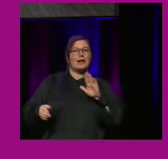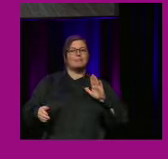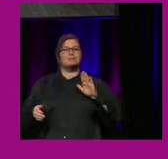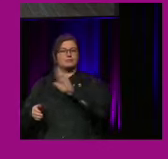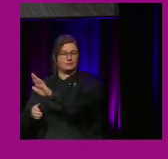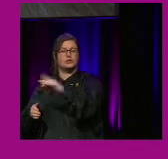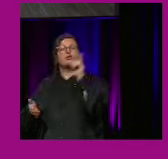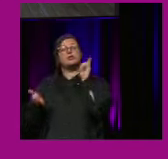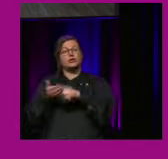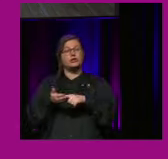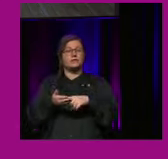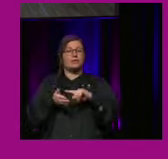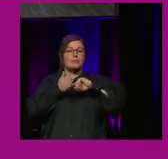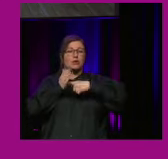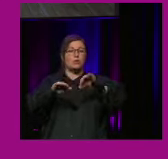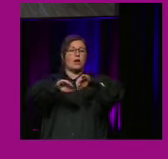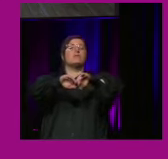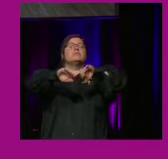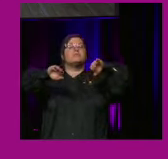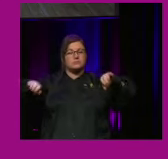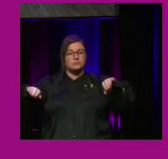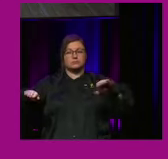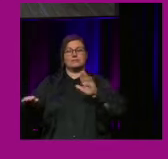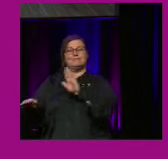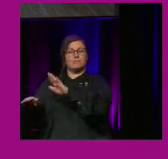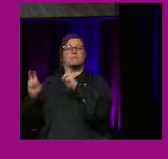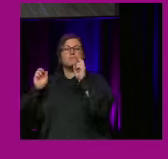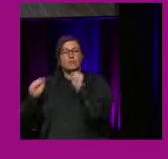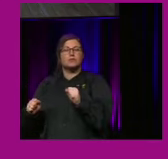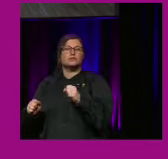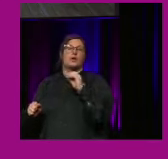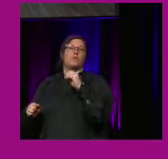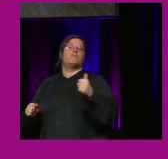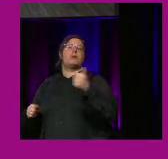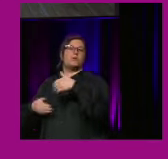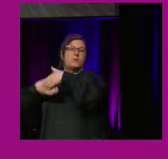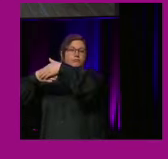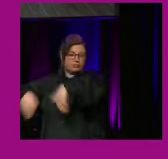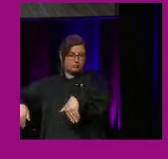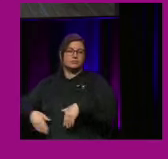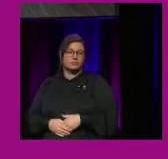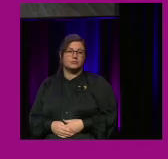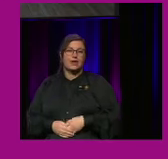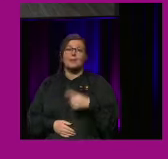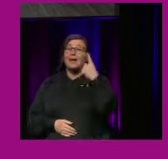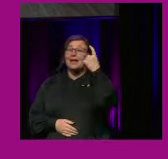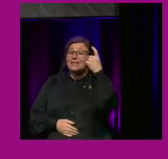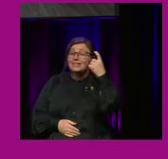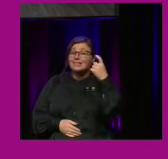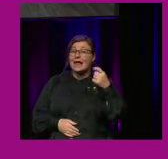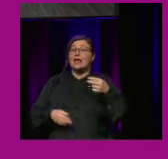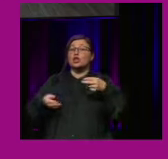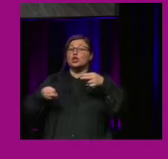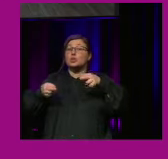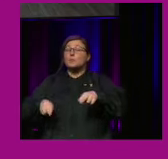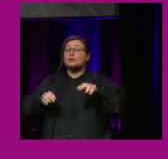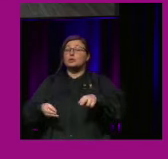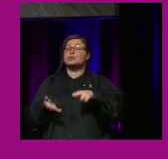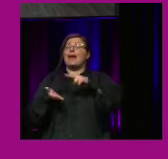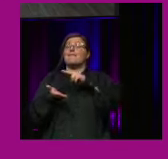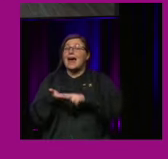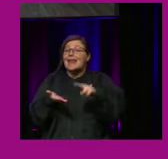särskilt för att markera just behovet av deras oberoende. Men fortfarande är det Domstolsverket